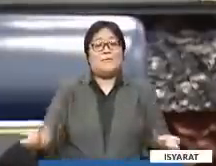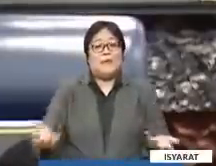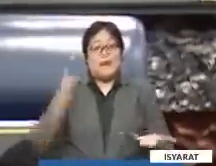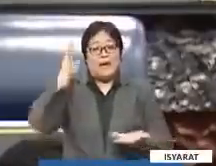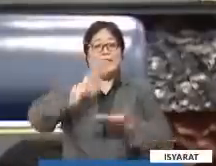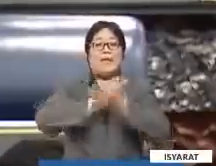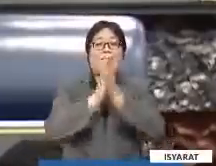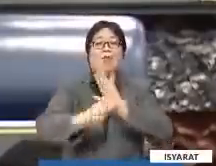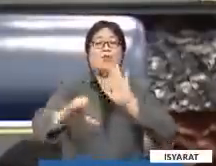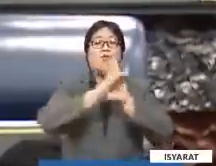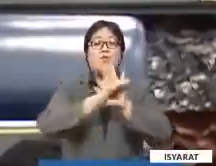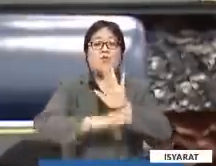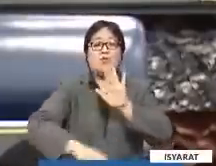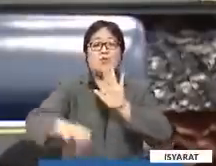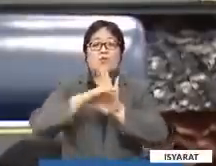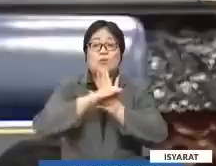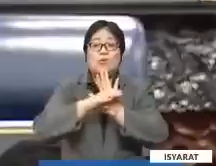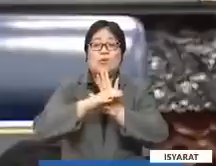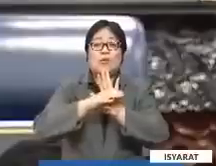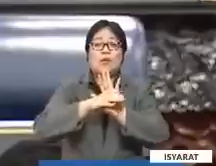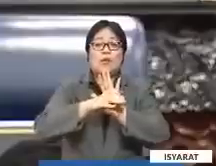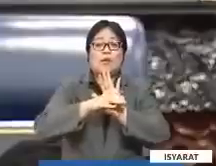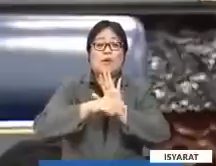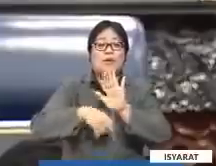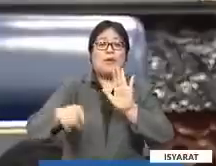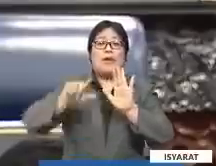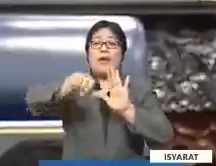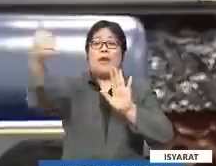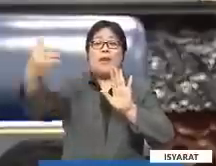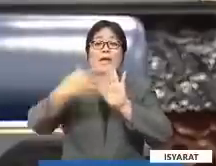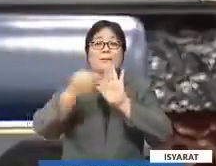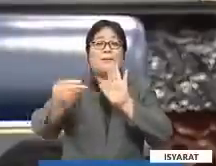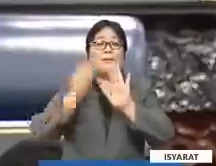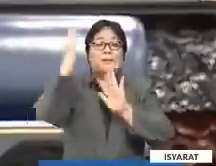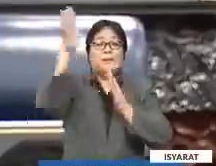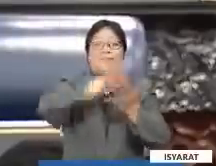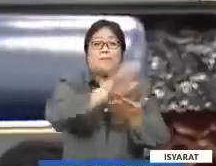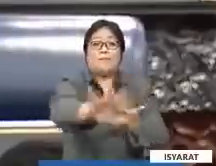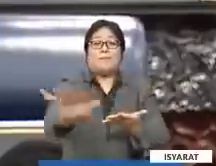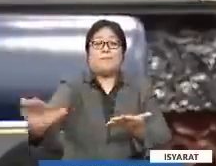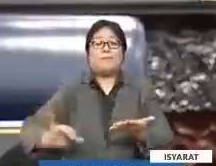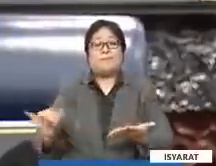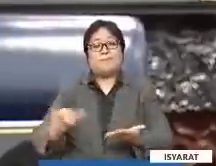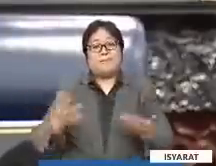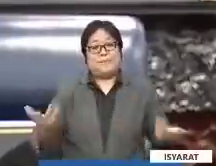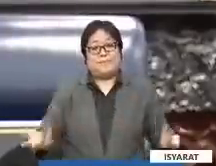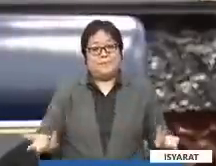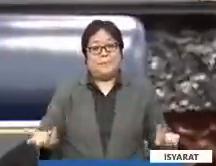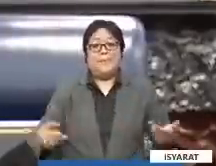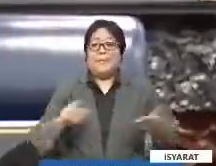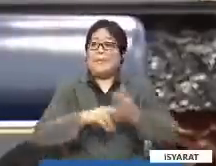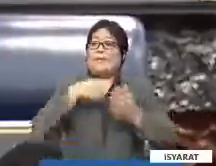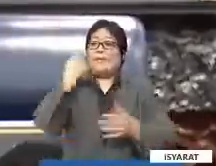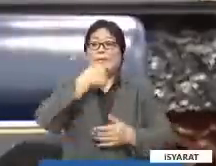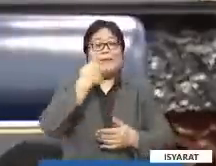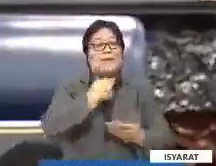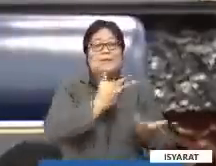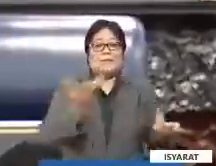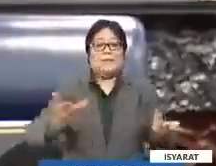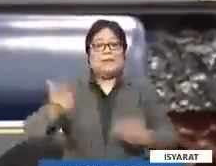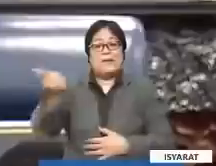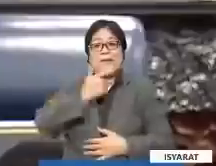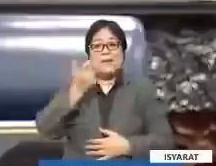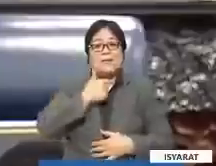Aang shampo ataupun contoh presiden untuk masa depan Bile Bile mase setiap yang